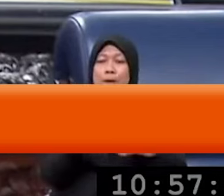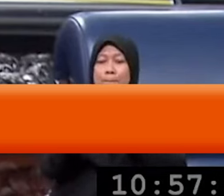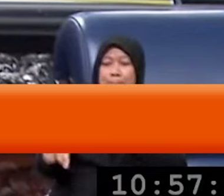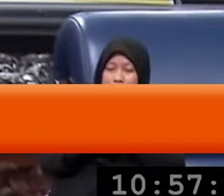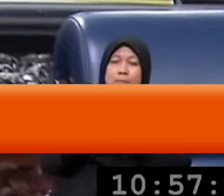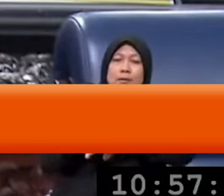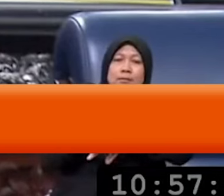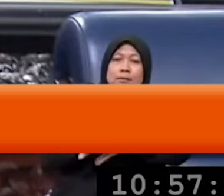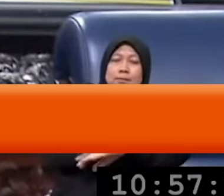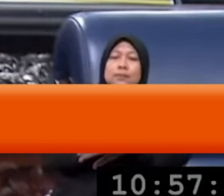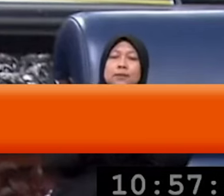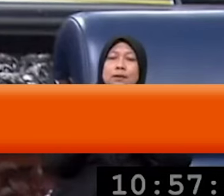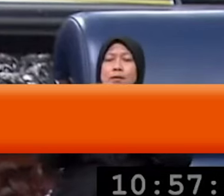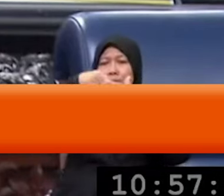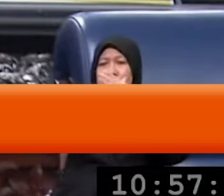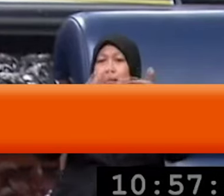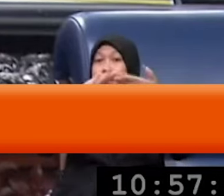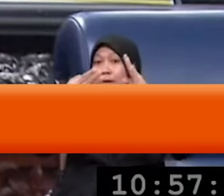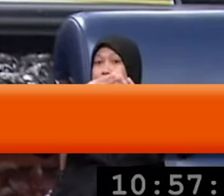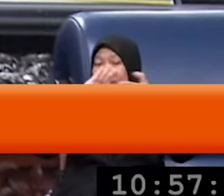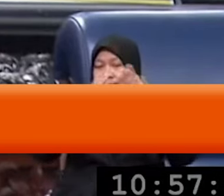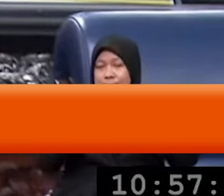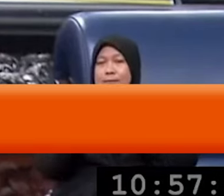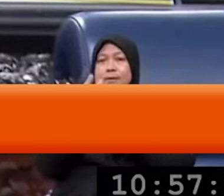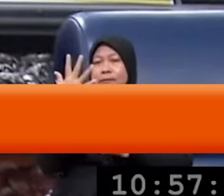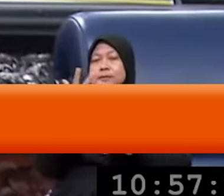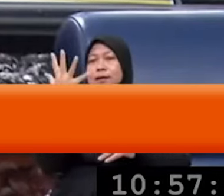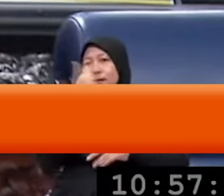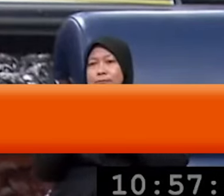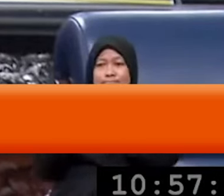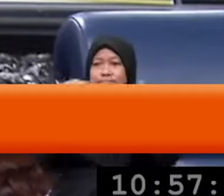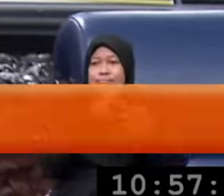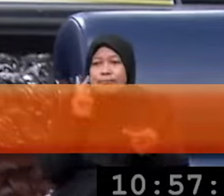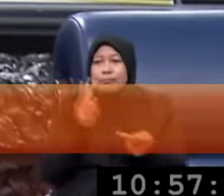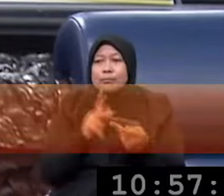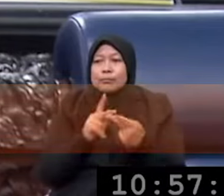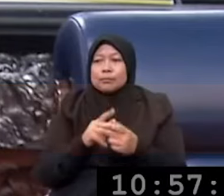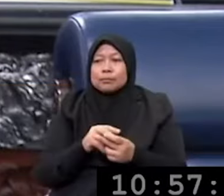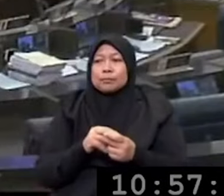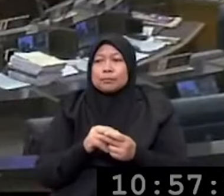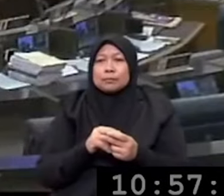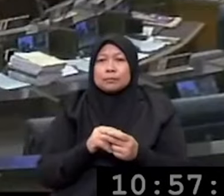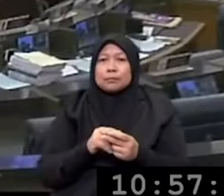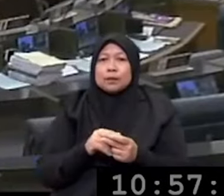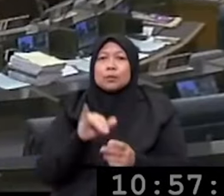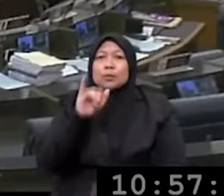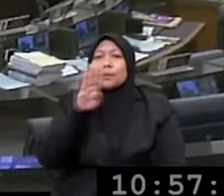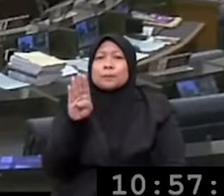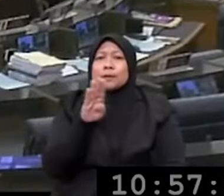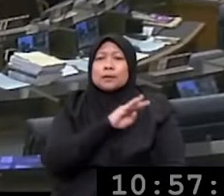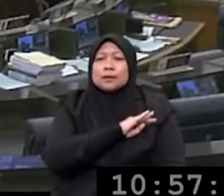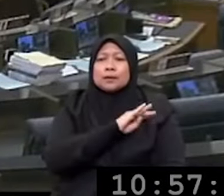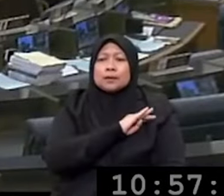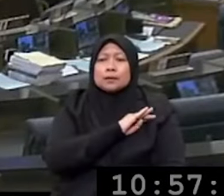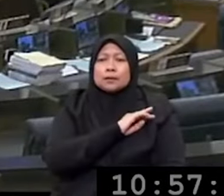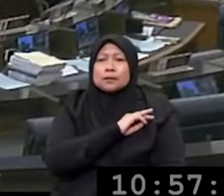然打断房地部副部长艾玛·艾迪拉的演讲，训斥一名在和副部长聊天的国政国会议员。 Yang berhormat,